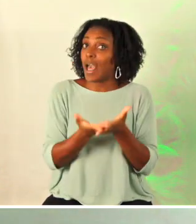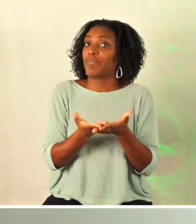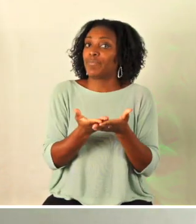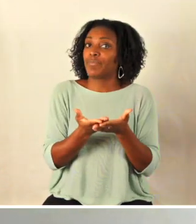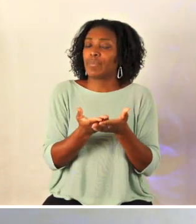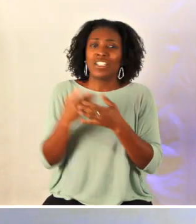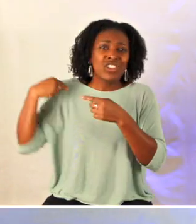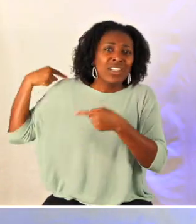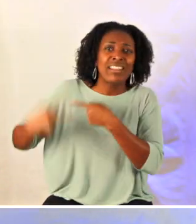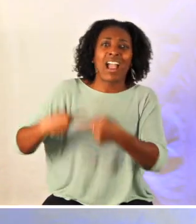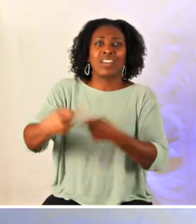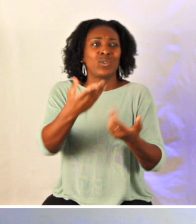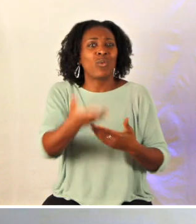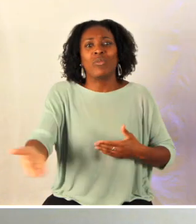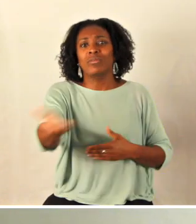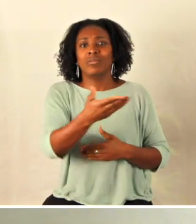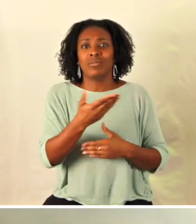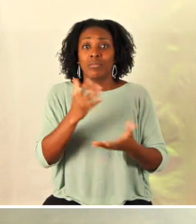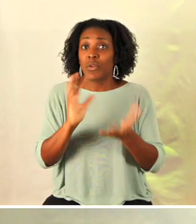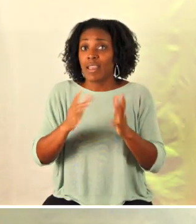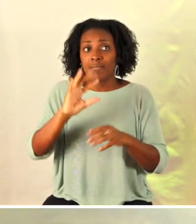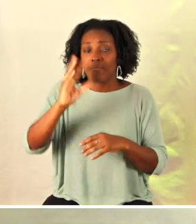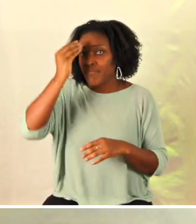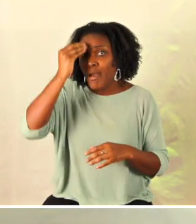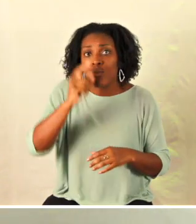ces générations peuvent ne pas avoir conscience